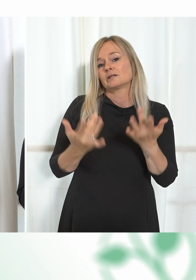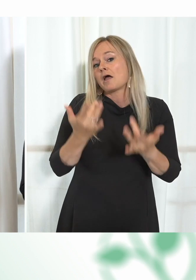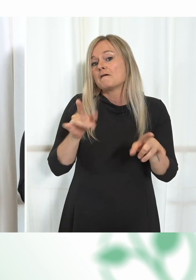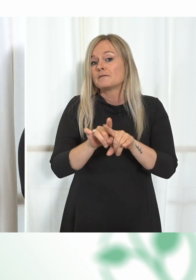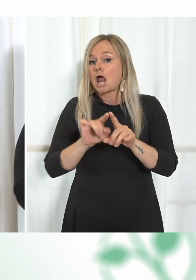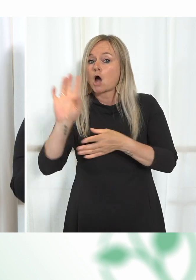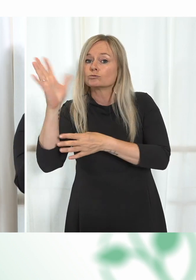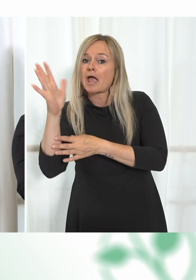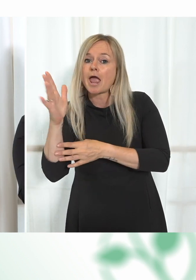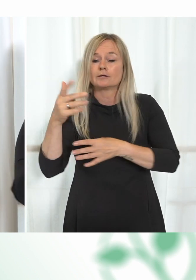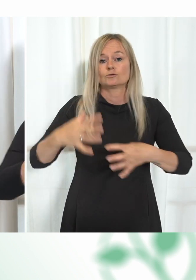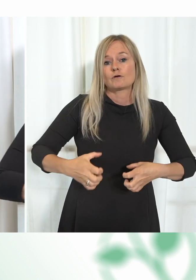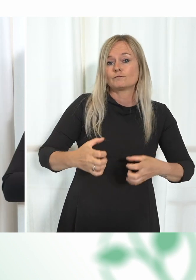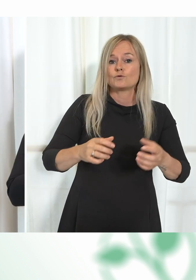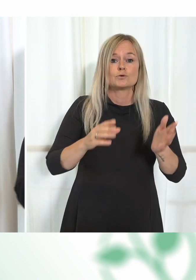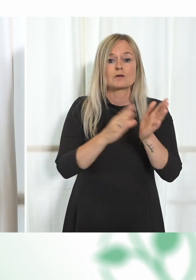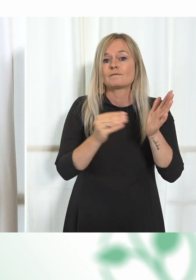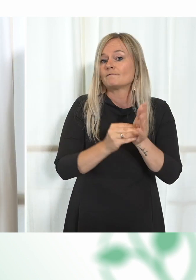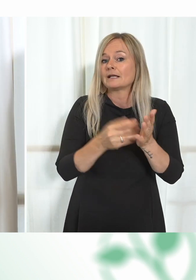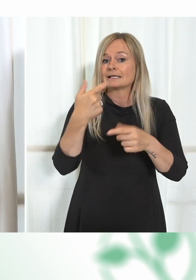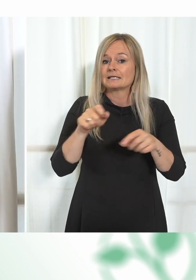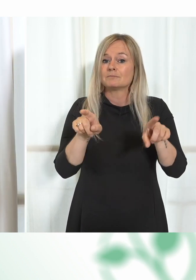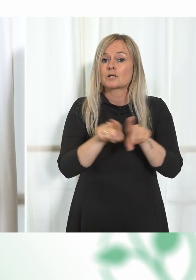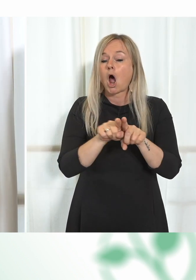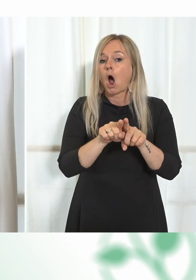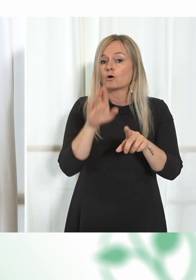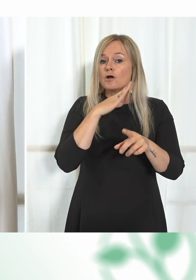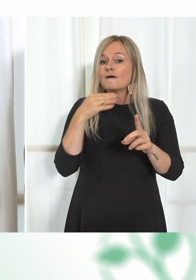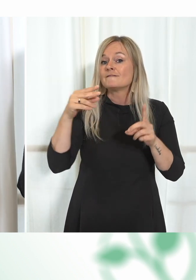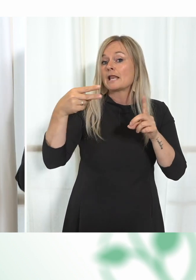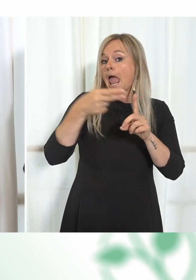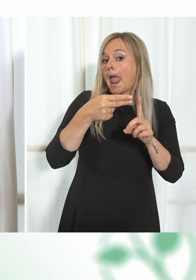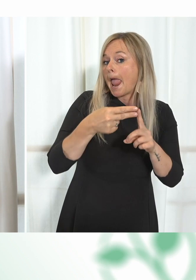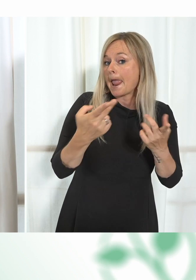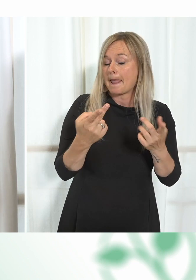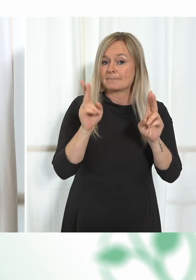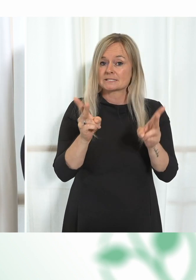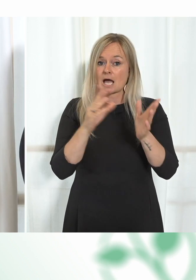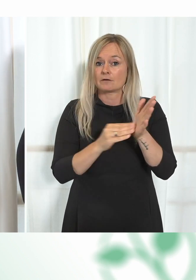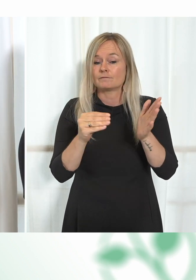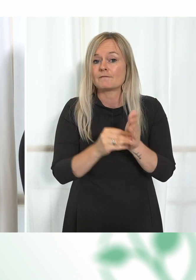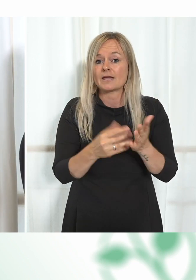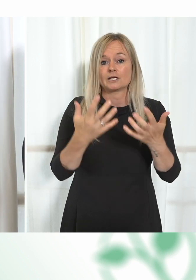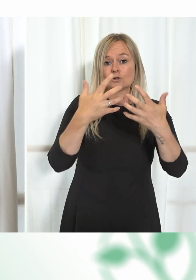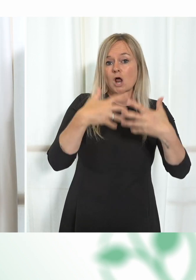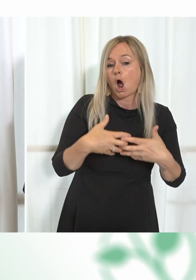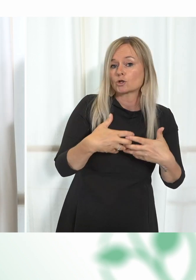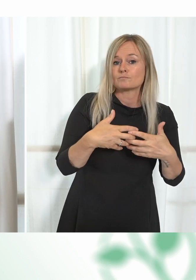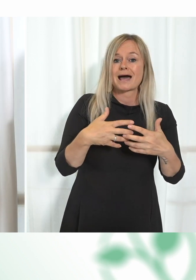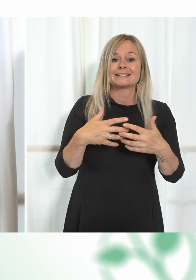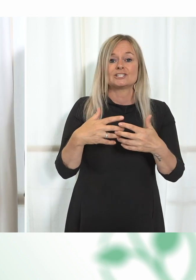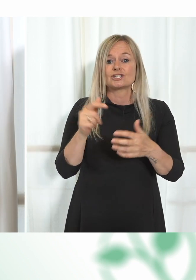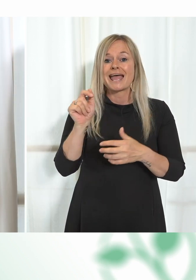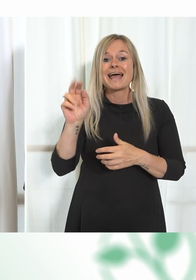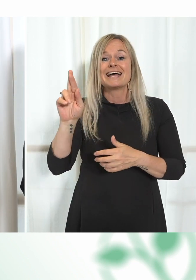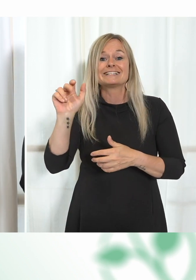Es gibt sogar ganz tolle Apps, wie Beispiel AVA oder automatische Transkription. Das kann man auf